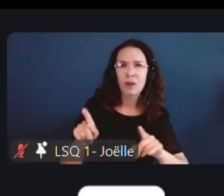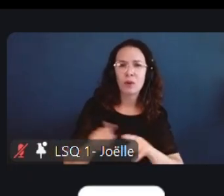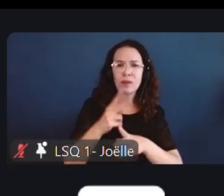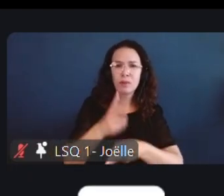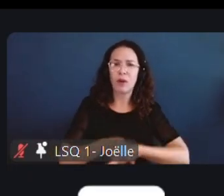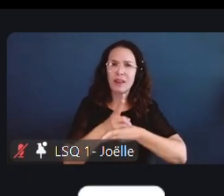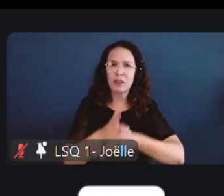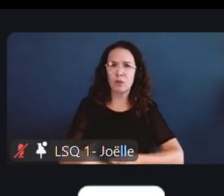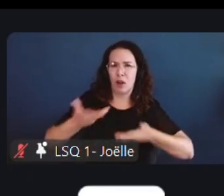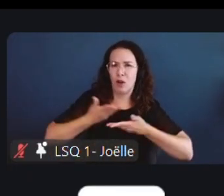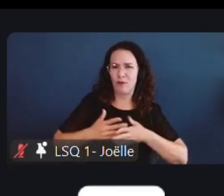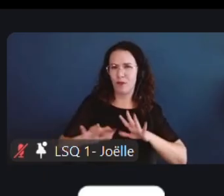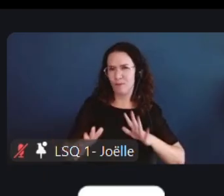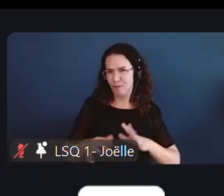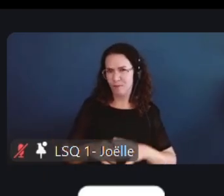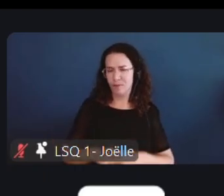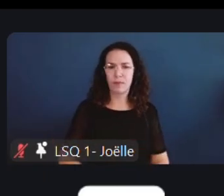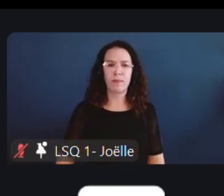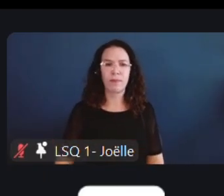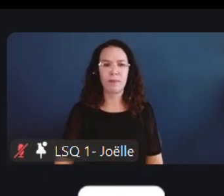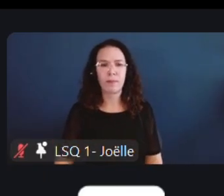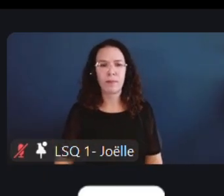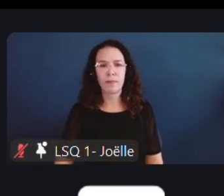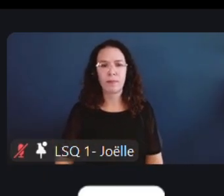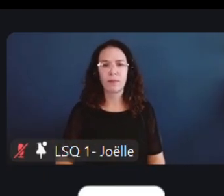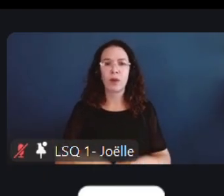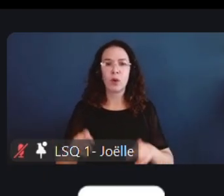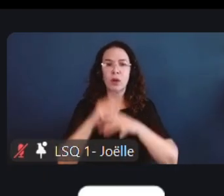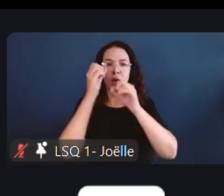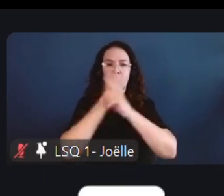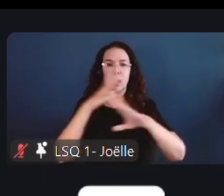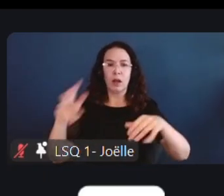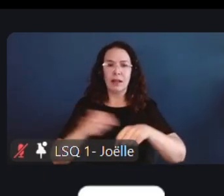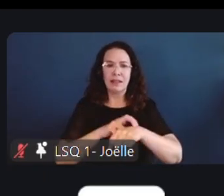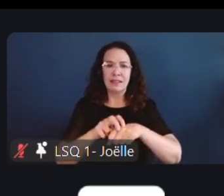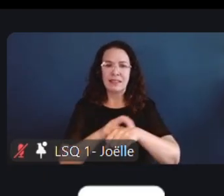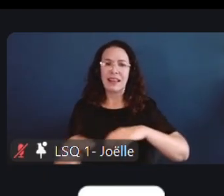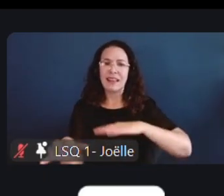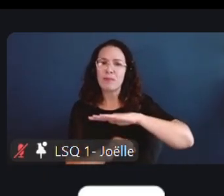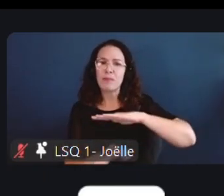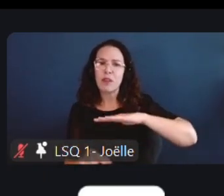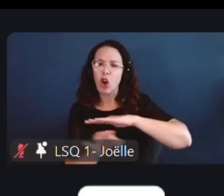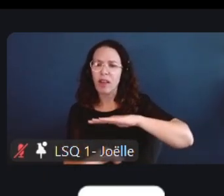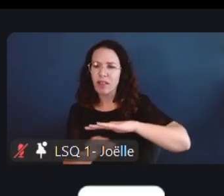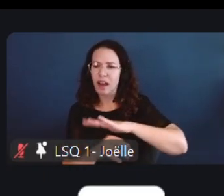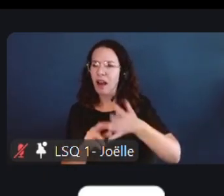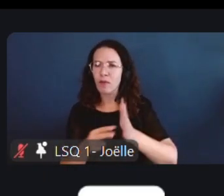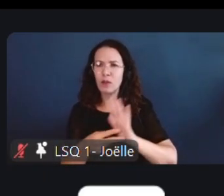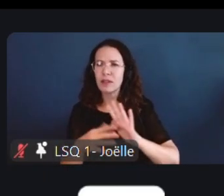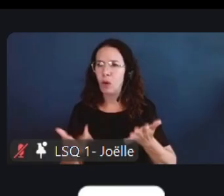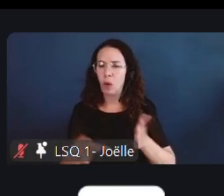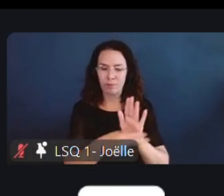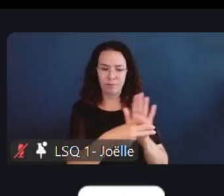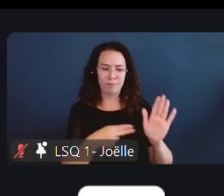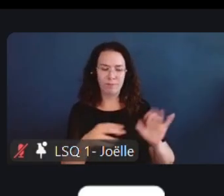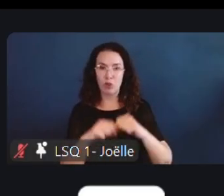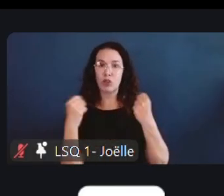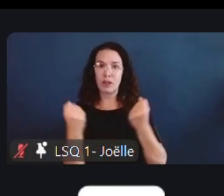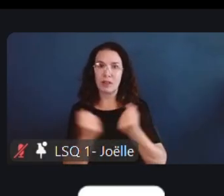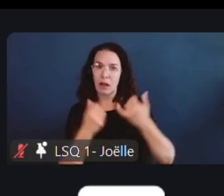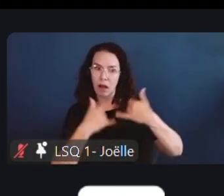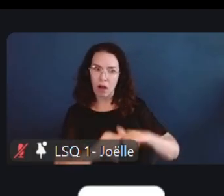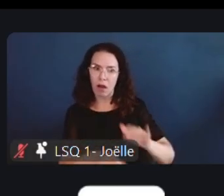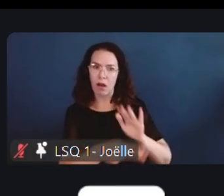soins. Ensuite, nous utilisons le concept de stress minoritaire, les stigmatisations sociales chroniques